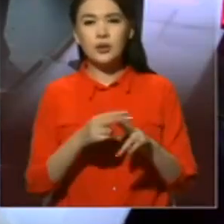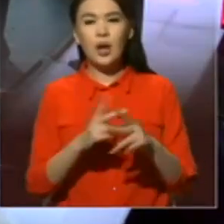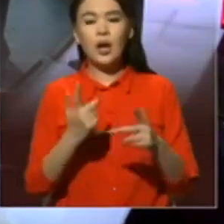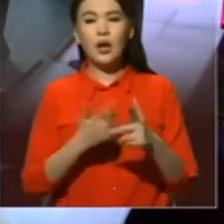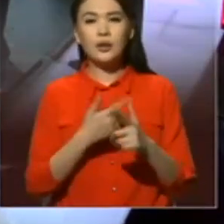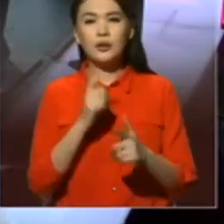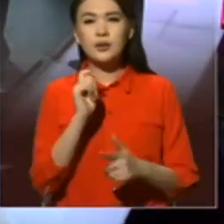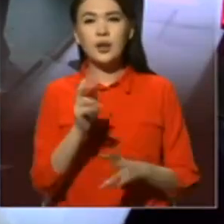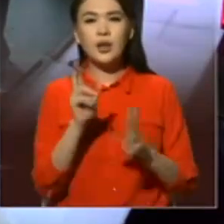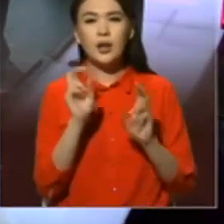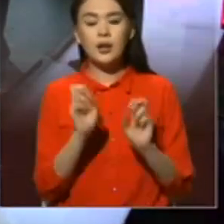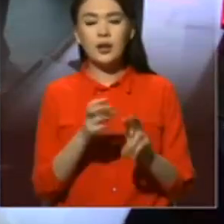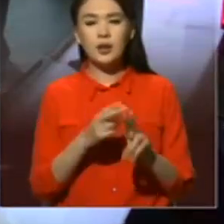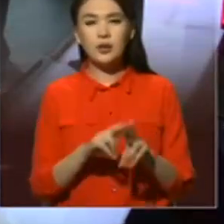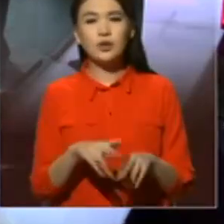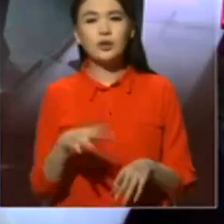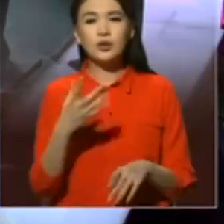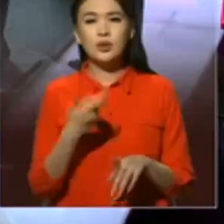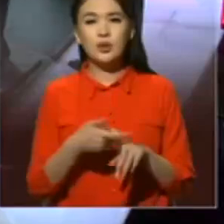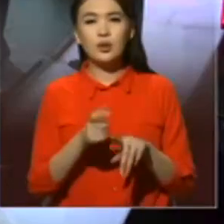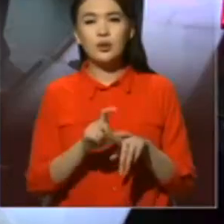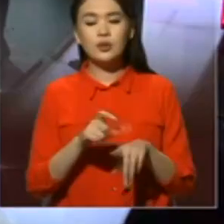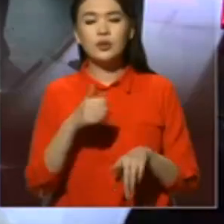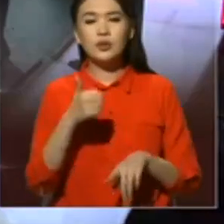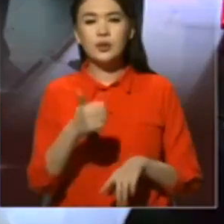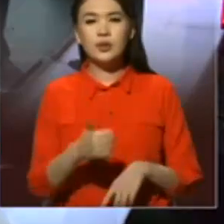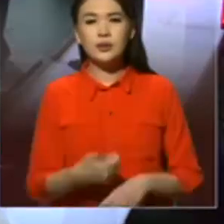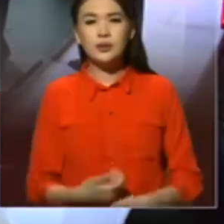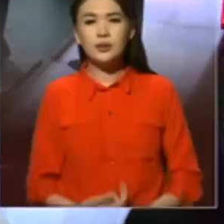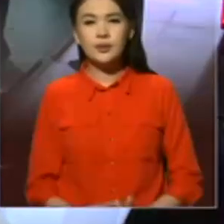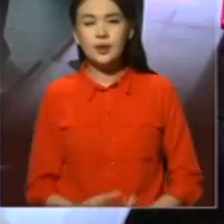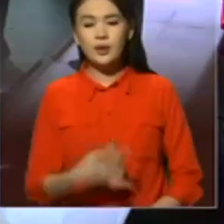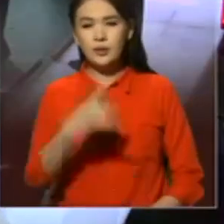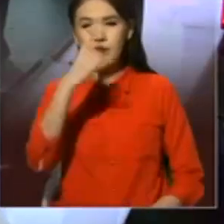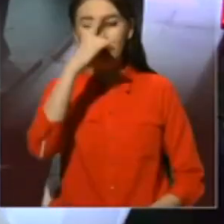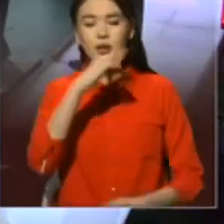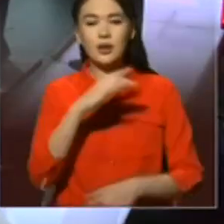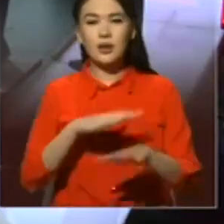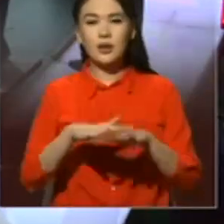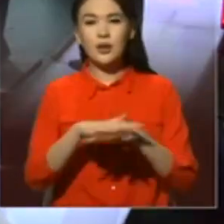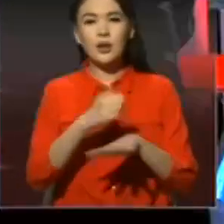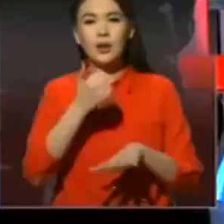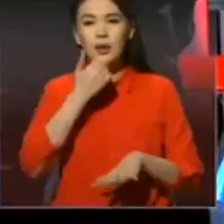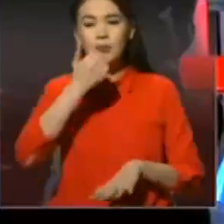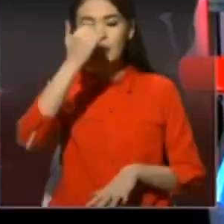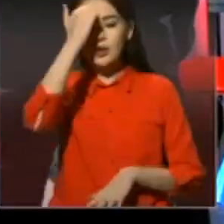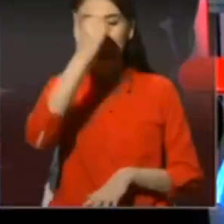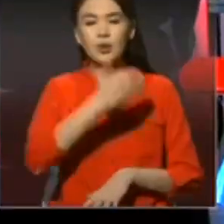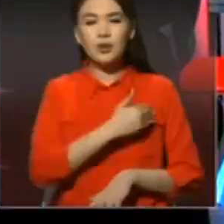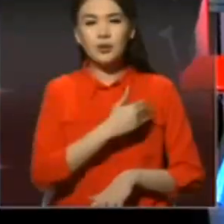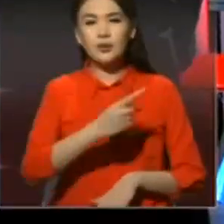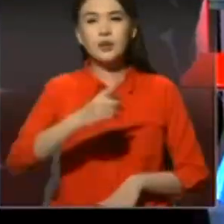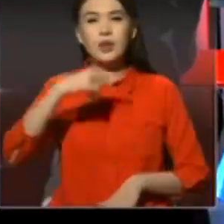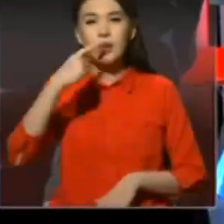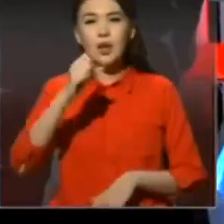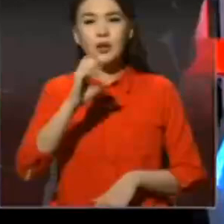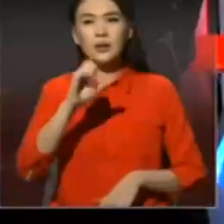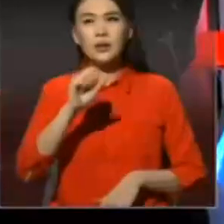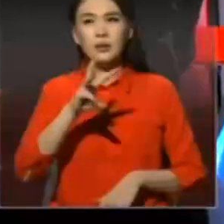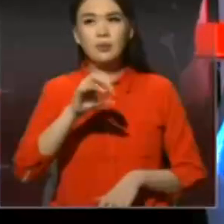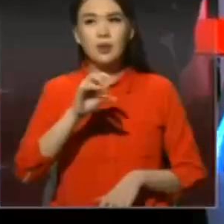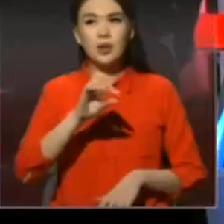екен? Күшті, жақсы. Жарып кіріп отырмын. Қазақ еліне рахмет айтамын. Осы ассамблея, рахмет